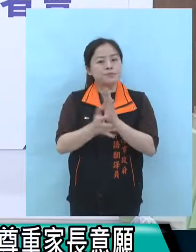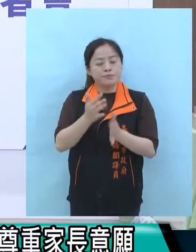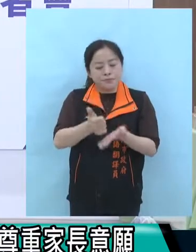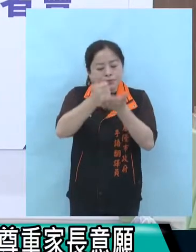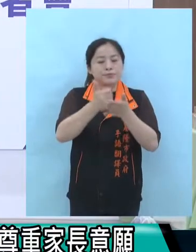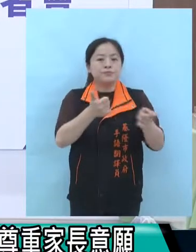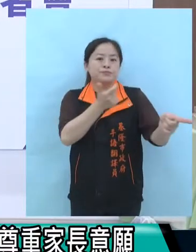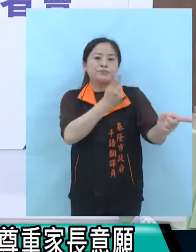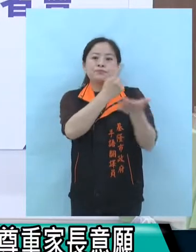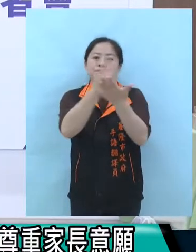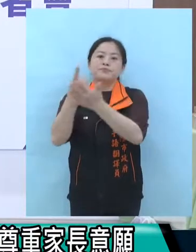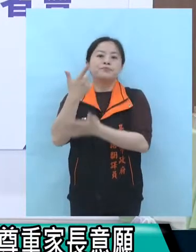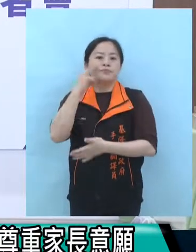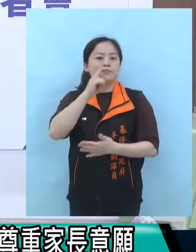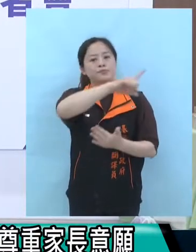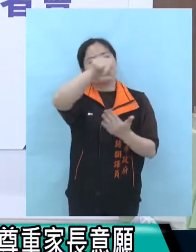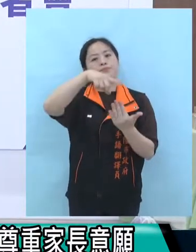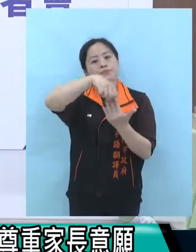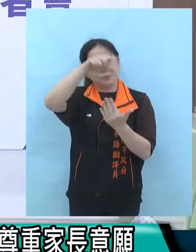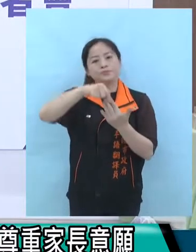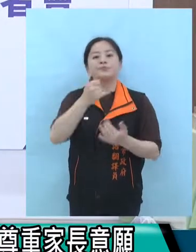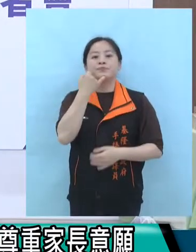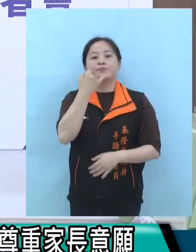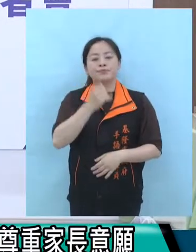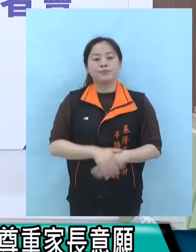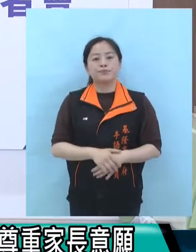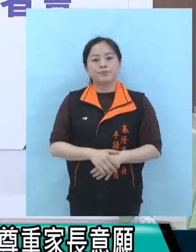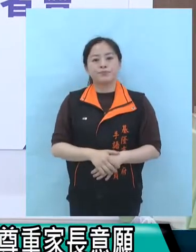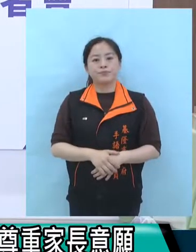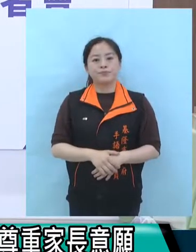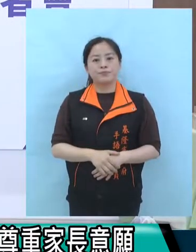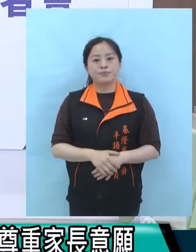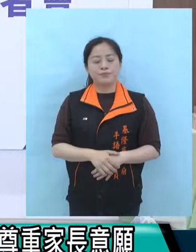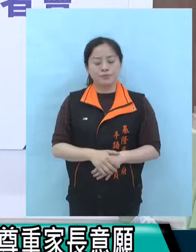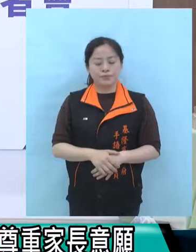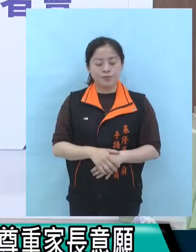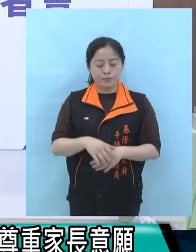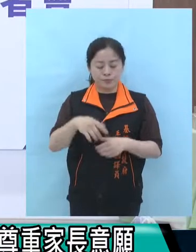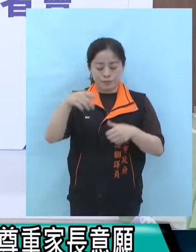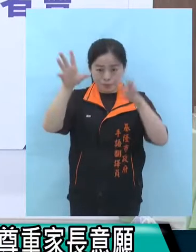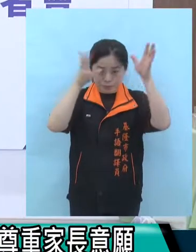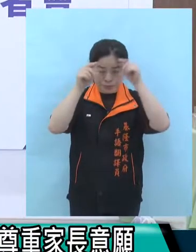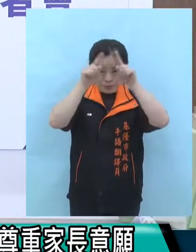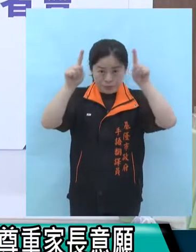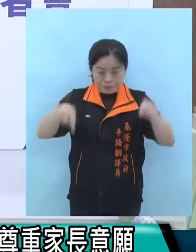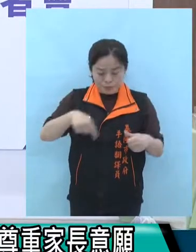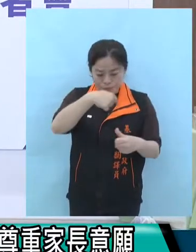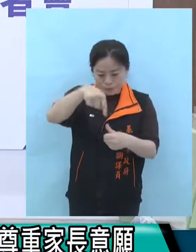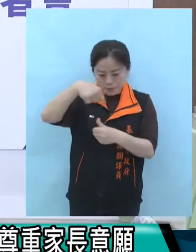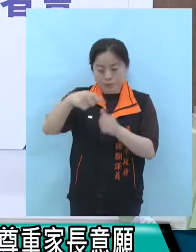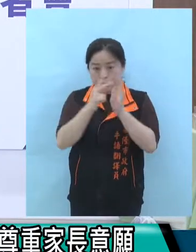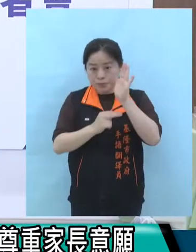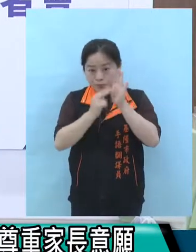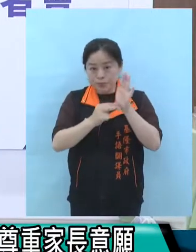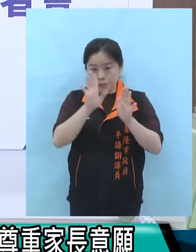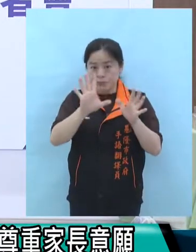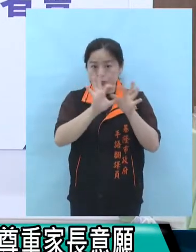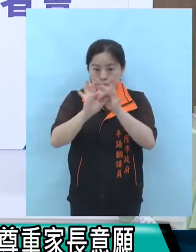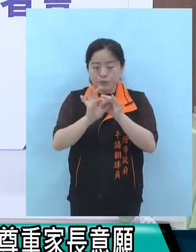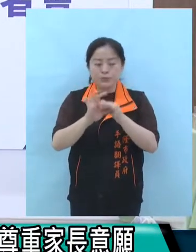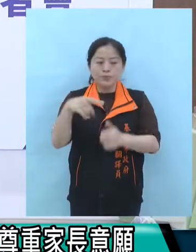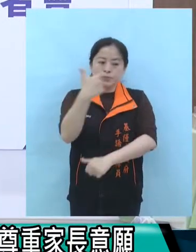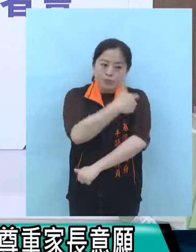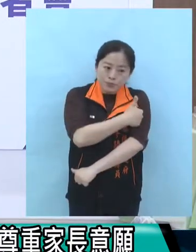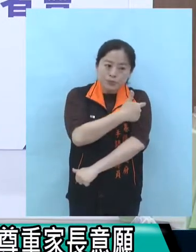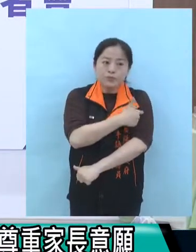家长的一个选择。那在相关的一个卫教单里面也有把这个相关接种